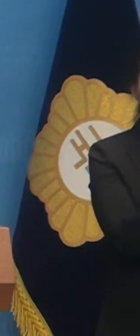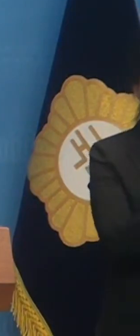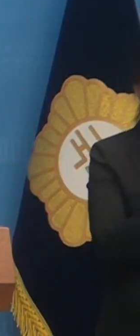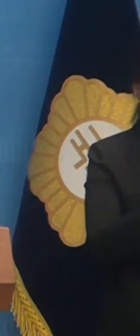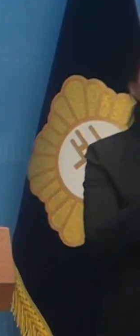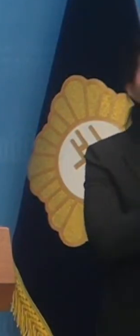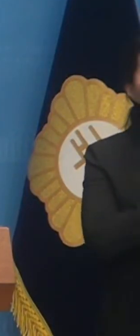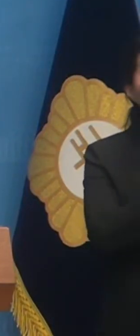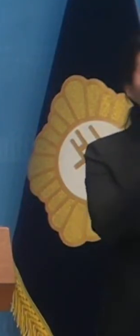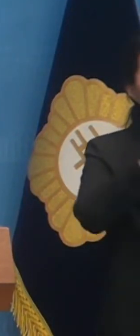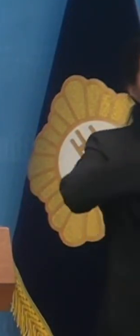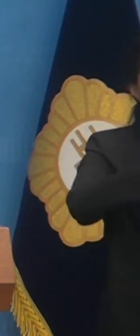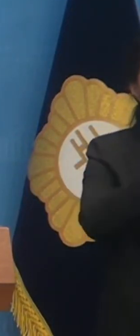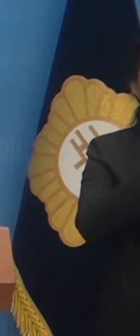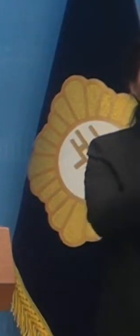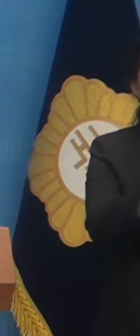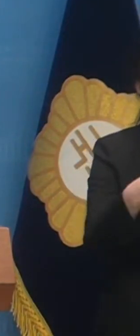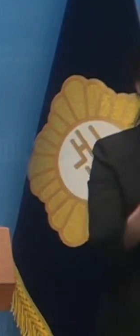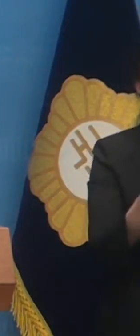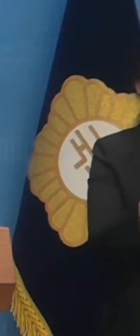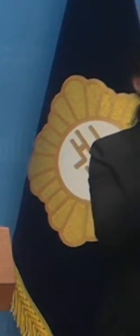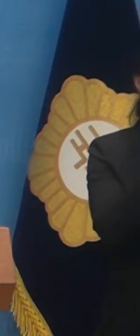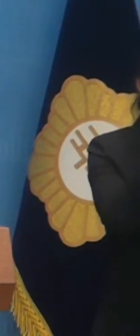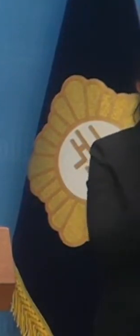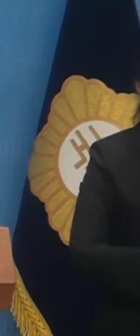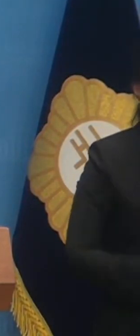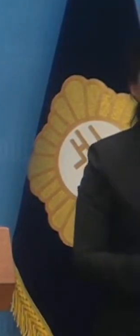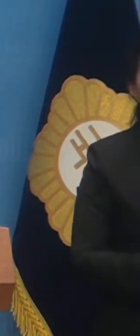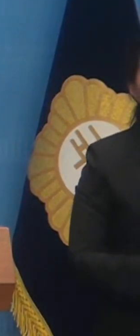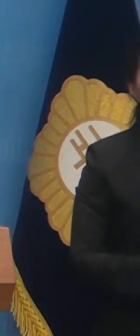차명 아니라는 그런 얘기가 나올 정도입니다.